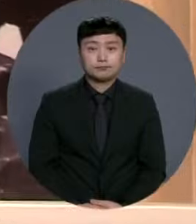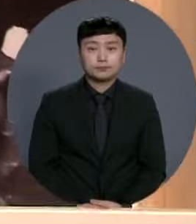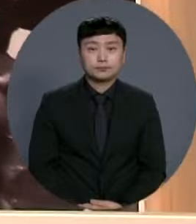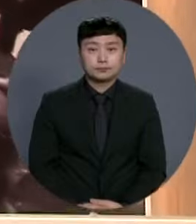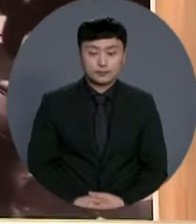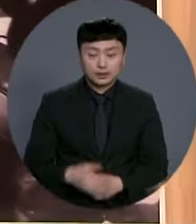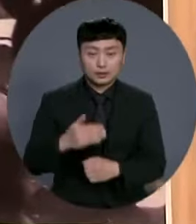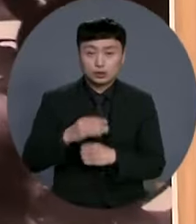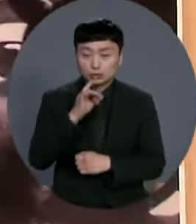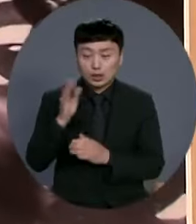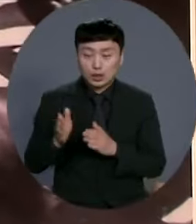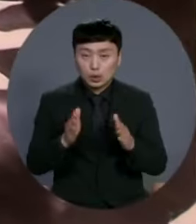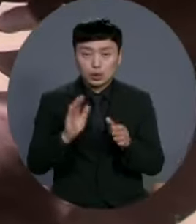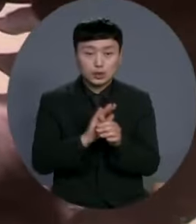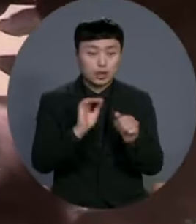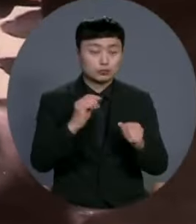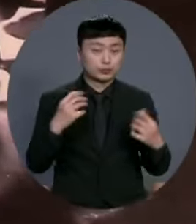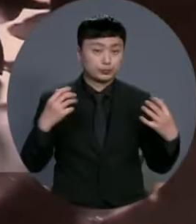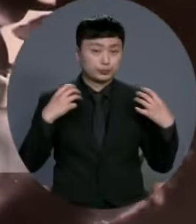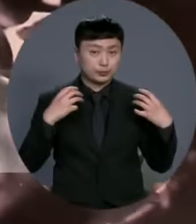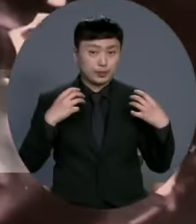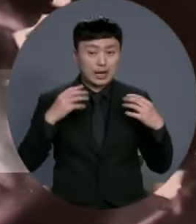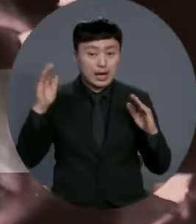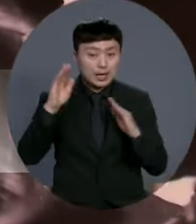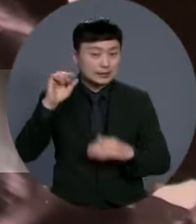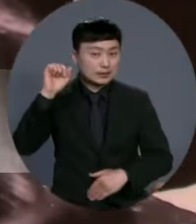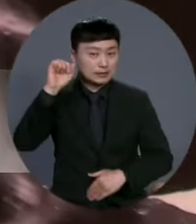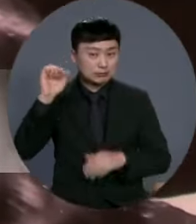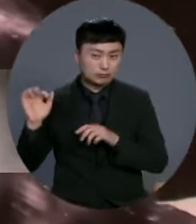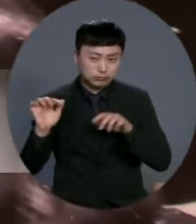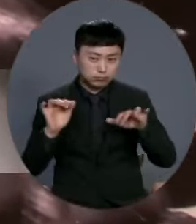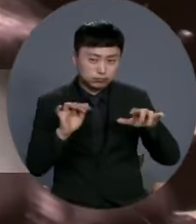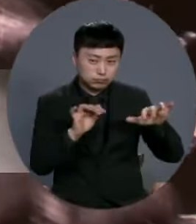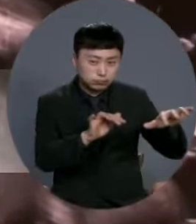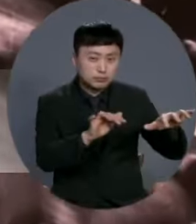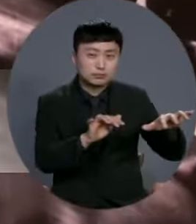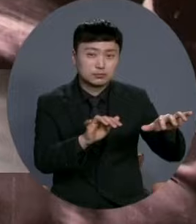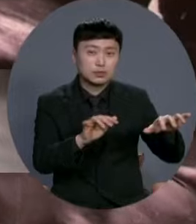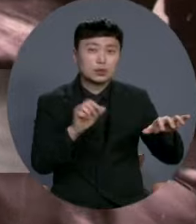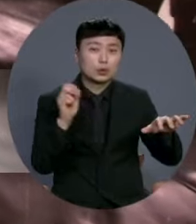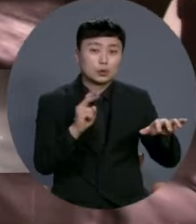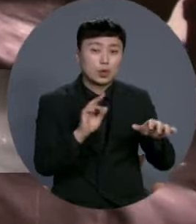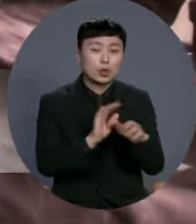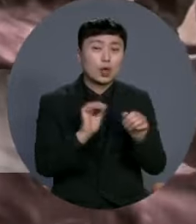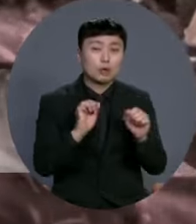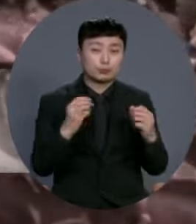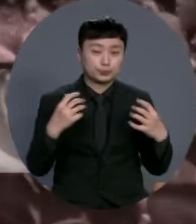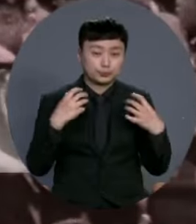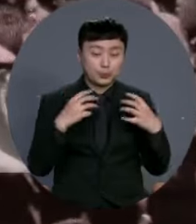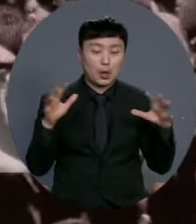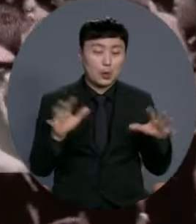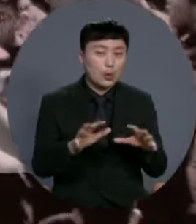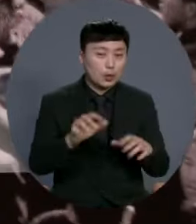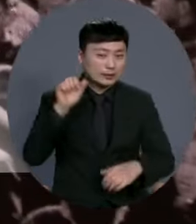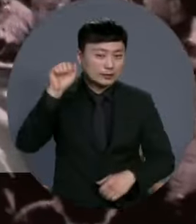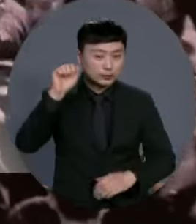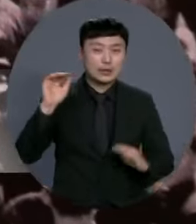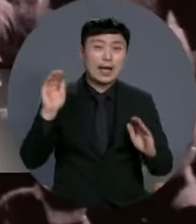대구 중앙로에서 경북도청으로 진입하는 학생 시위대의 모습. 경북도청 광장에 집결한 시위